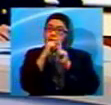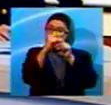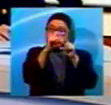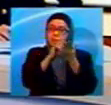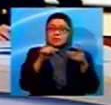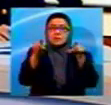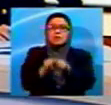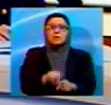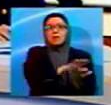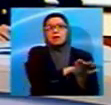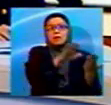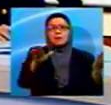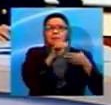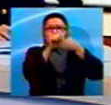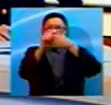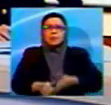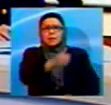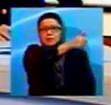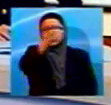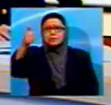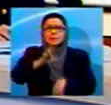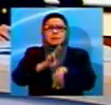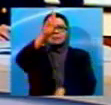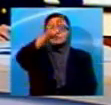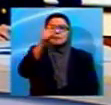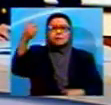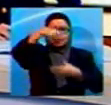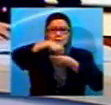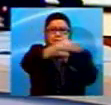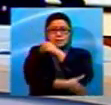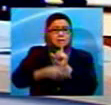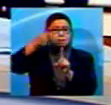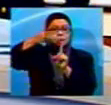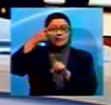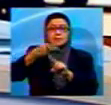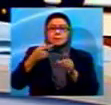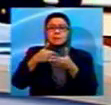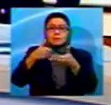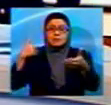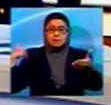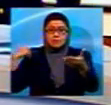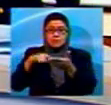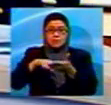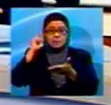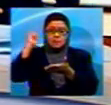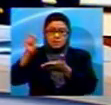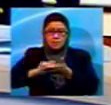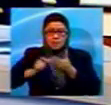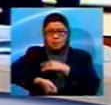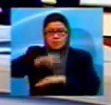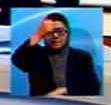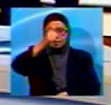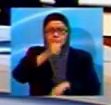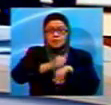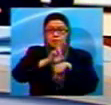seperti mengikut jejak para pemimpin tertinggi dap lain di negeri itu misalnya sebelum ini setiausaha Agung dap merangkap ketua menteri Pulau Pinang